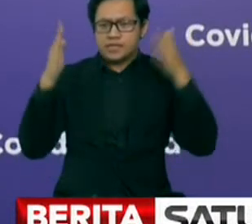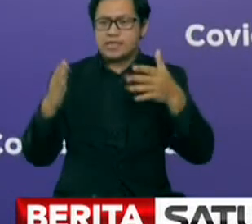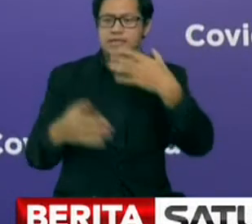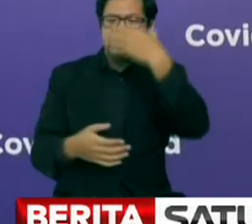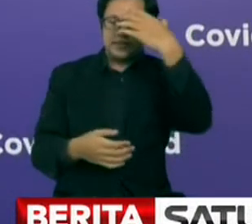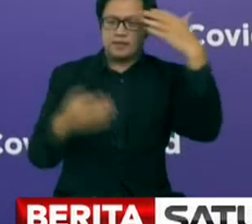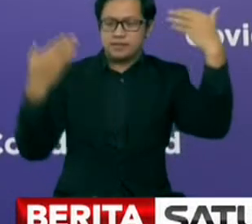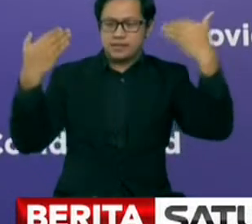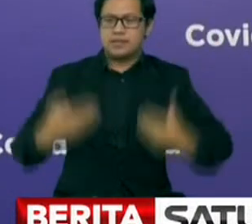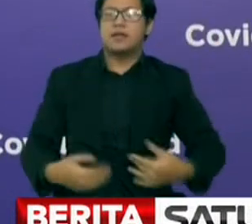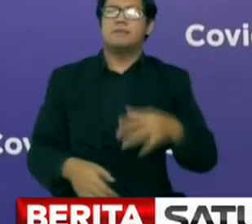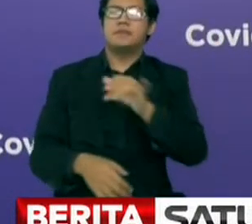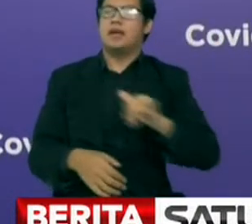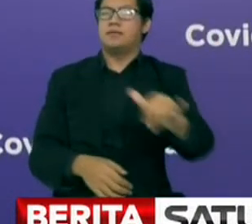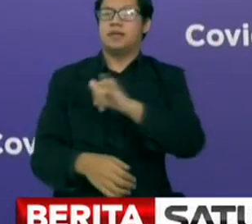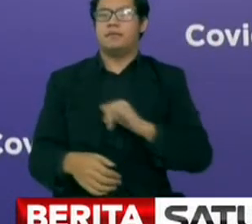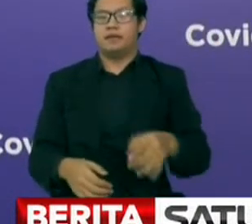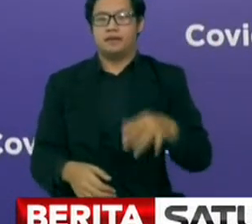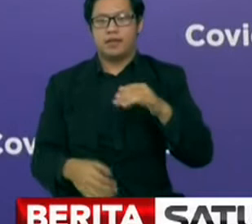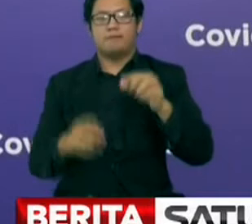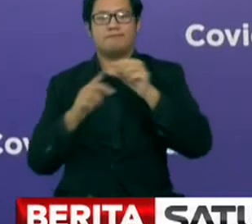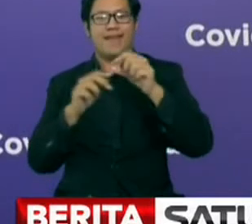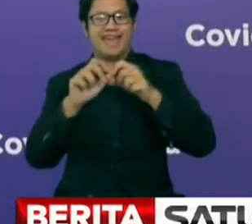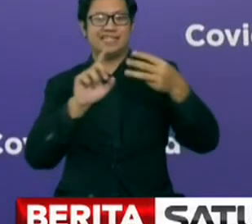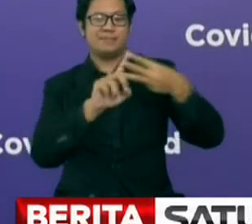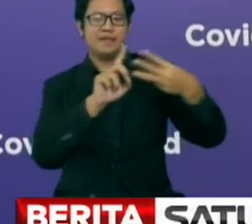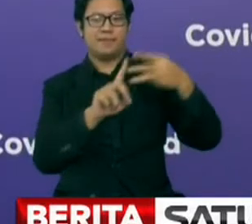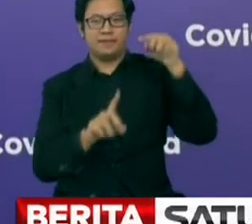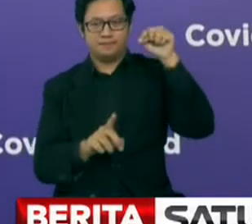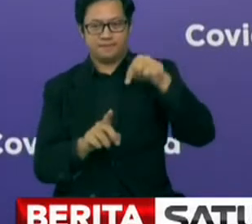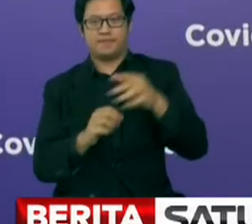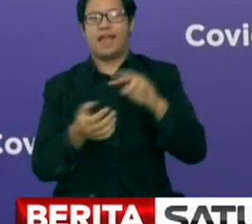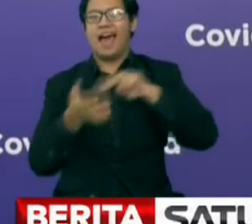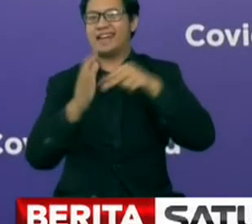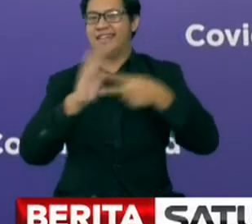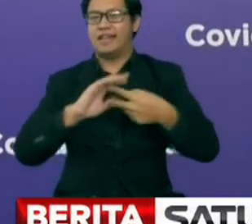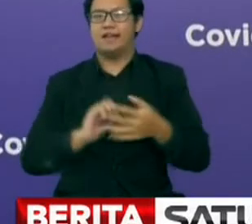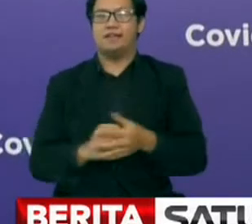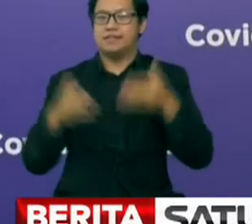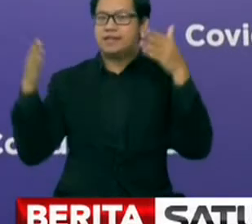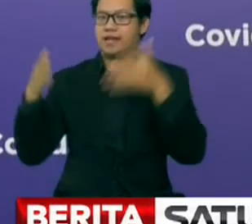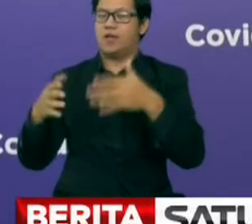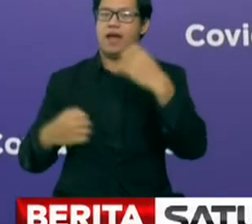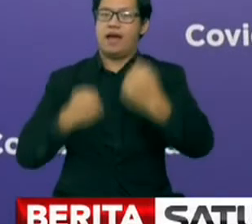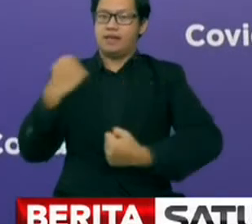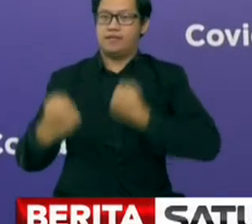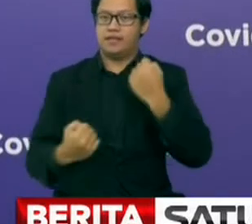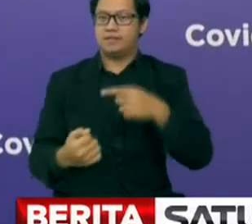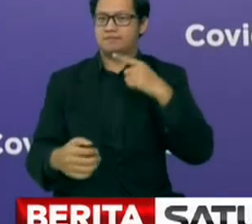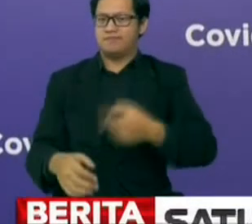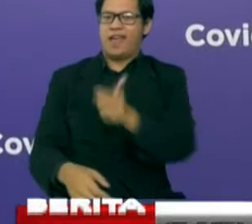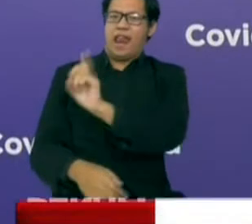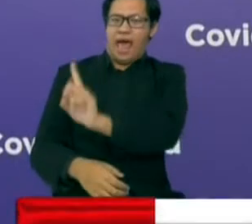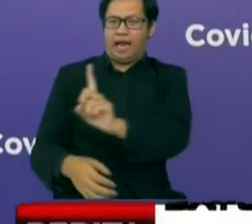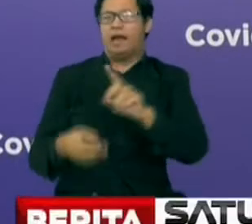Hai tetap dengan kerangka ini artinya bahwa sektor aktivitas yang memang dilarang